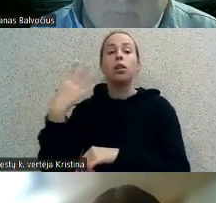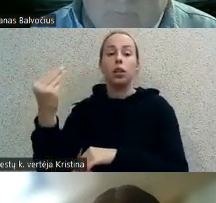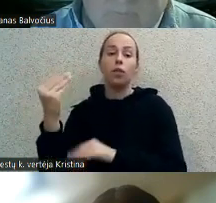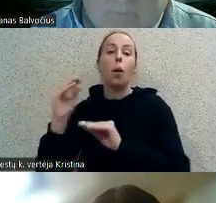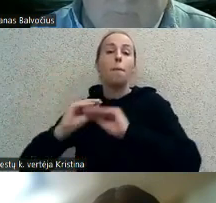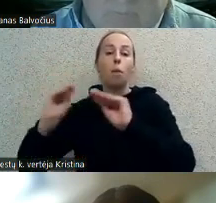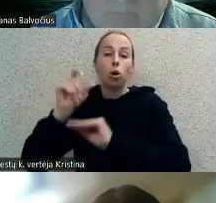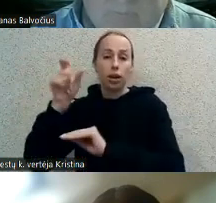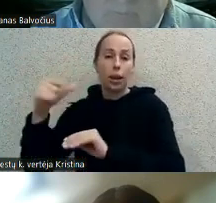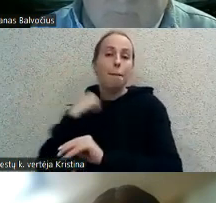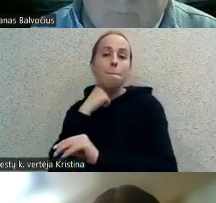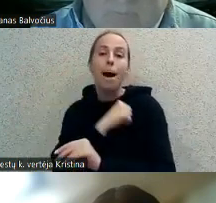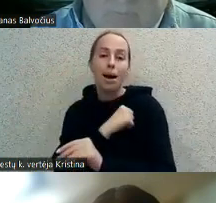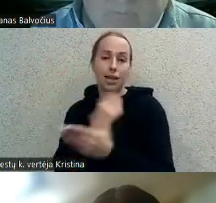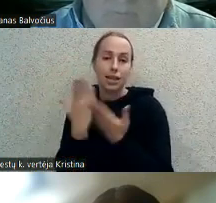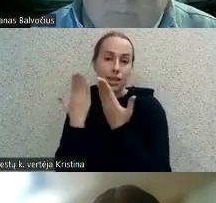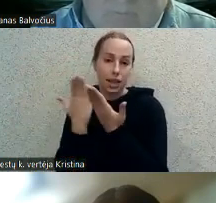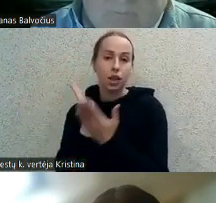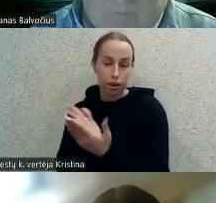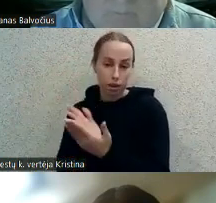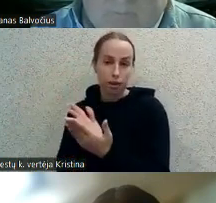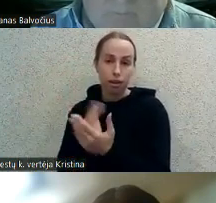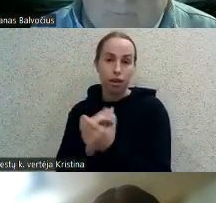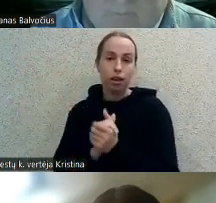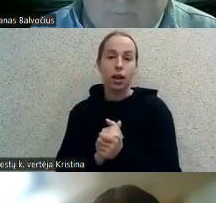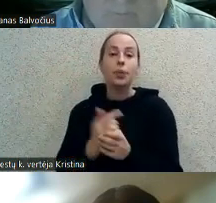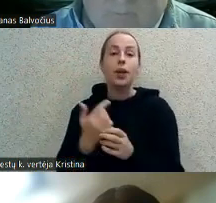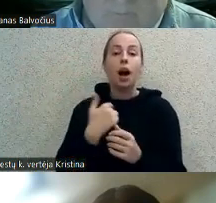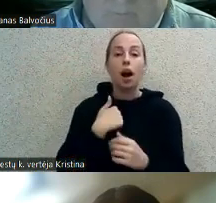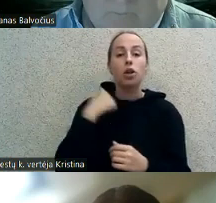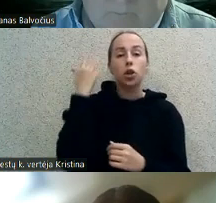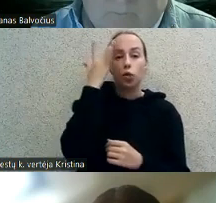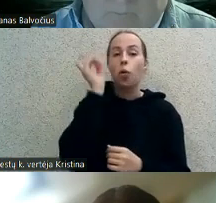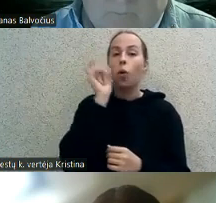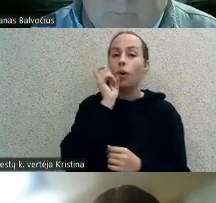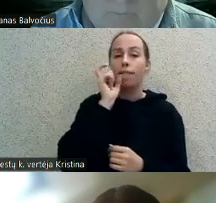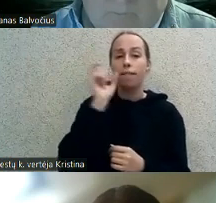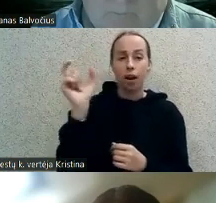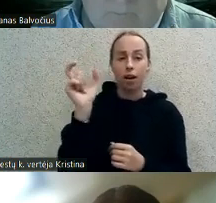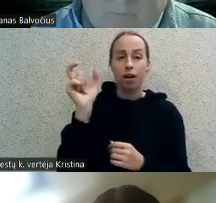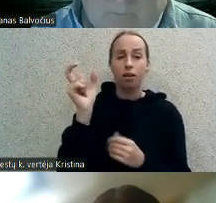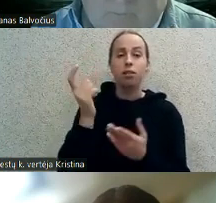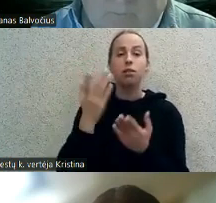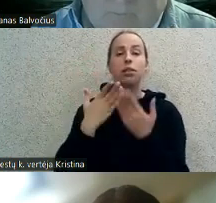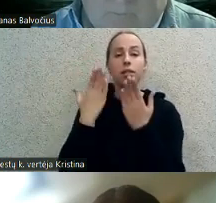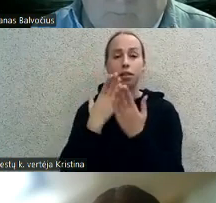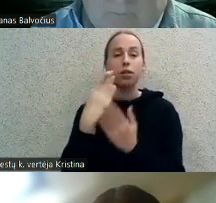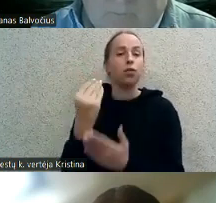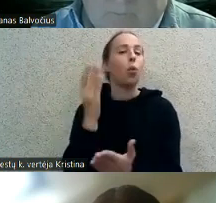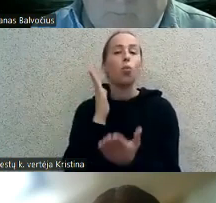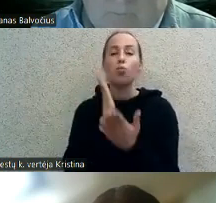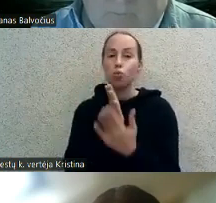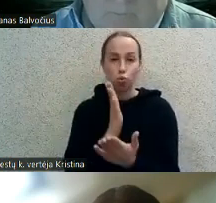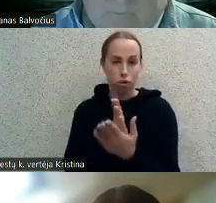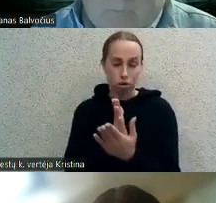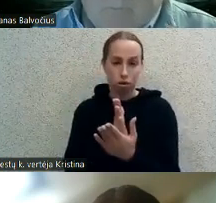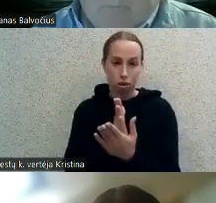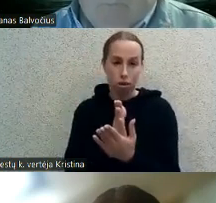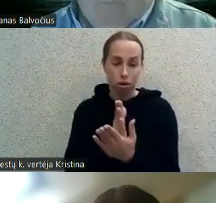patys. Ir aš manau, kad garsusis skaitimas yra būtinas, jau iš